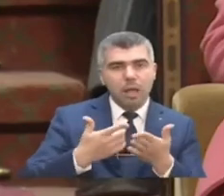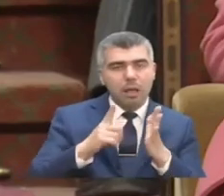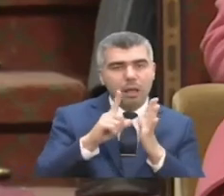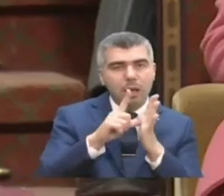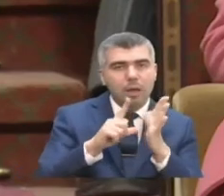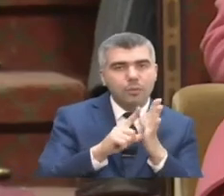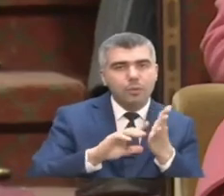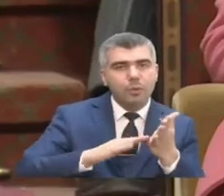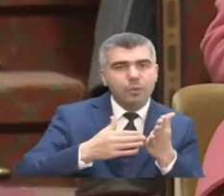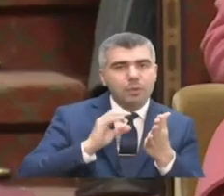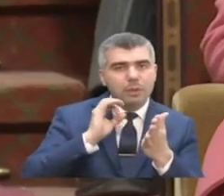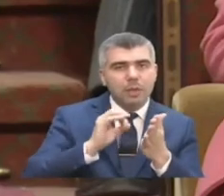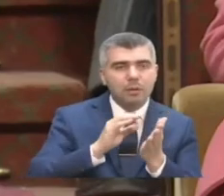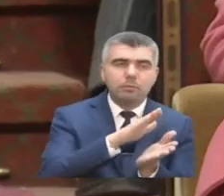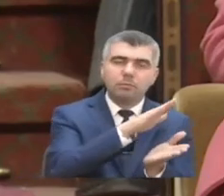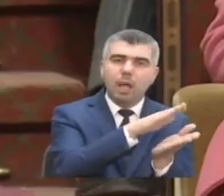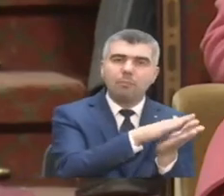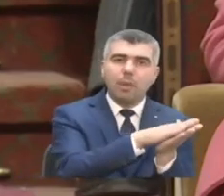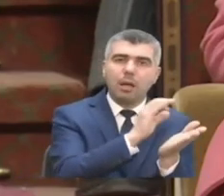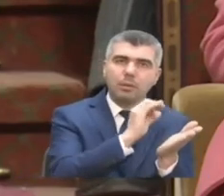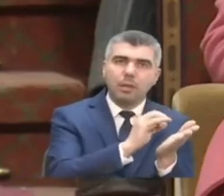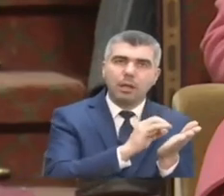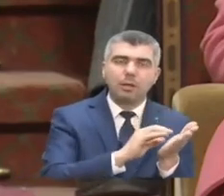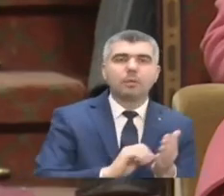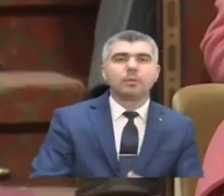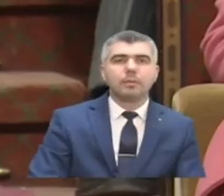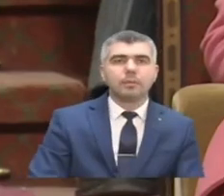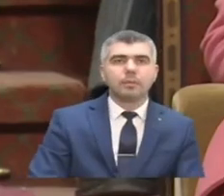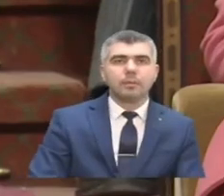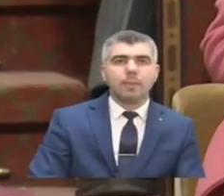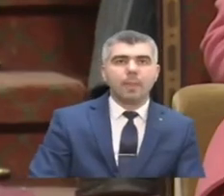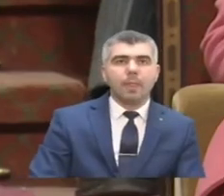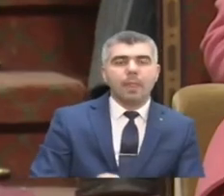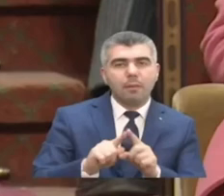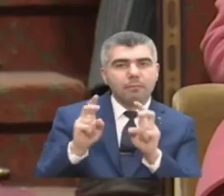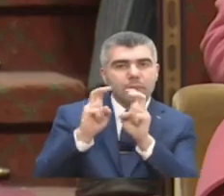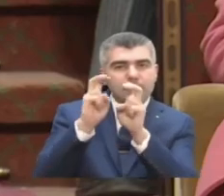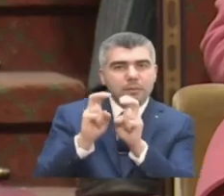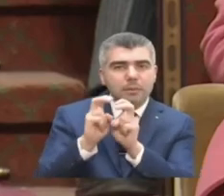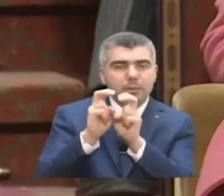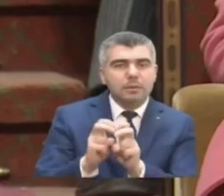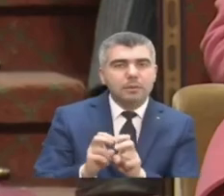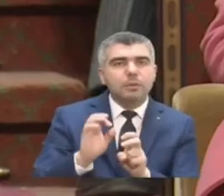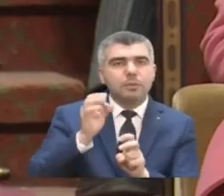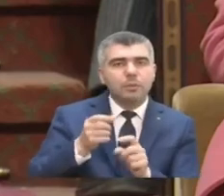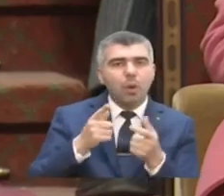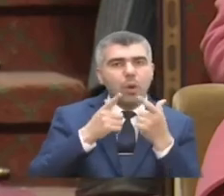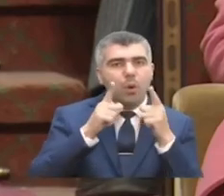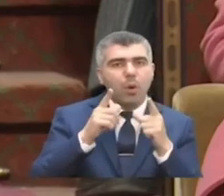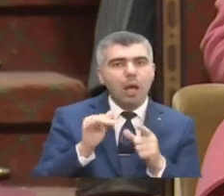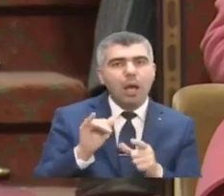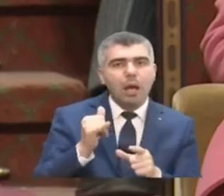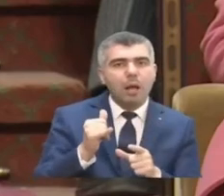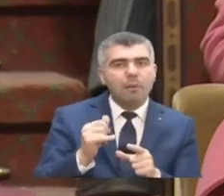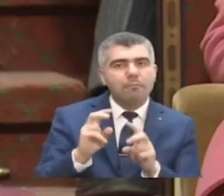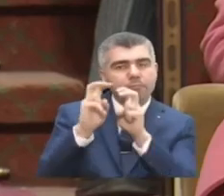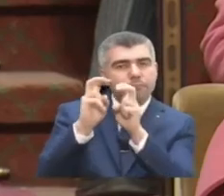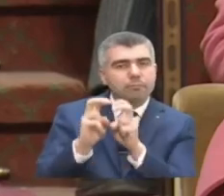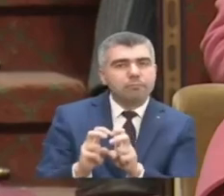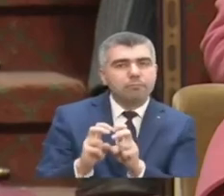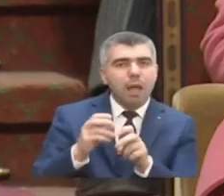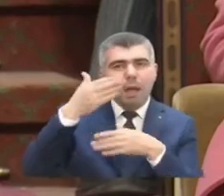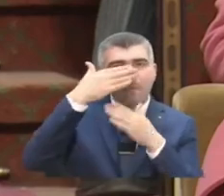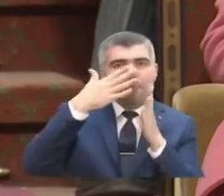لكنها تركت في الرفوف مقابل تراجع رسمي لاستعمال اللغه العربيه في بلادنا كيف